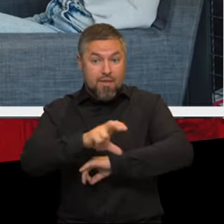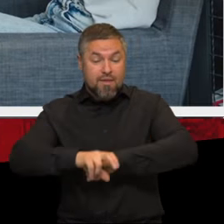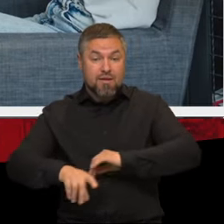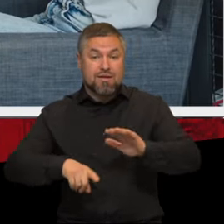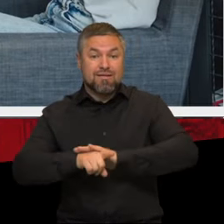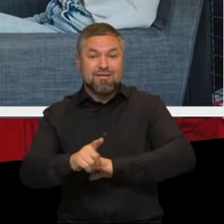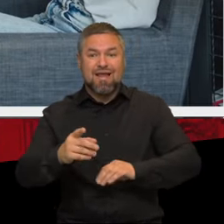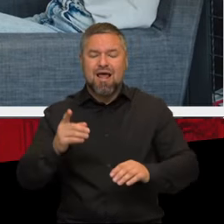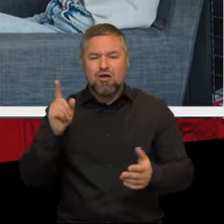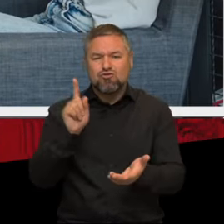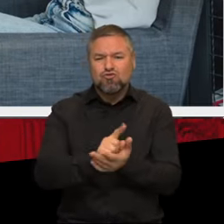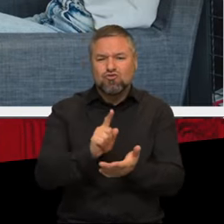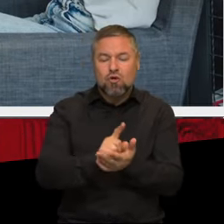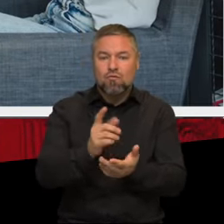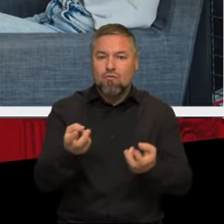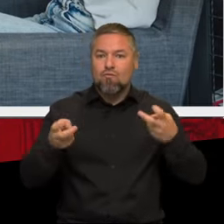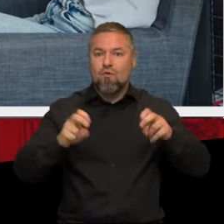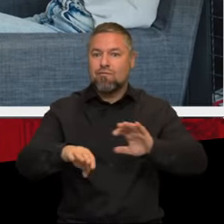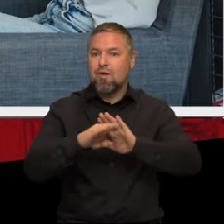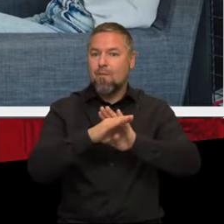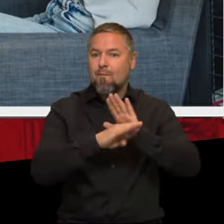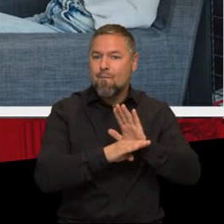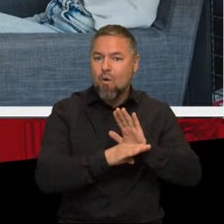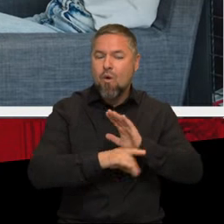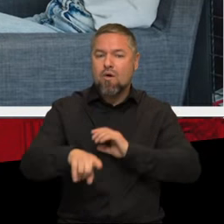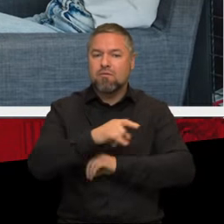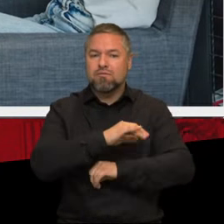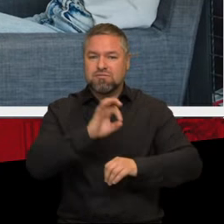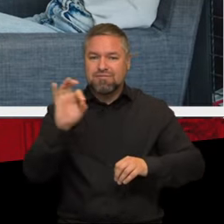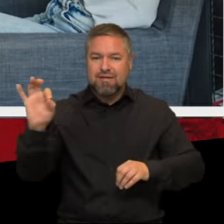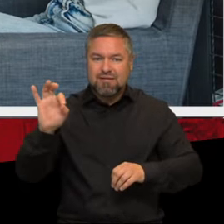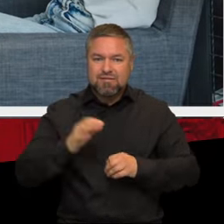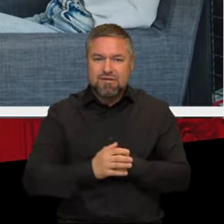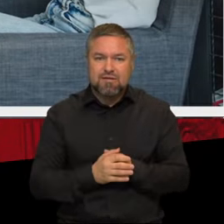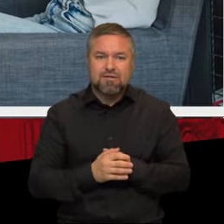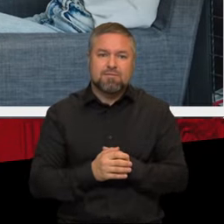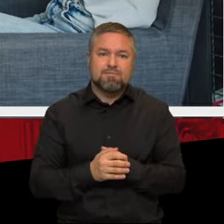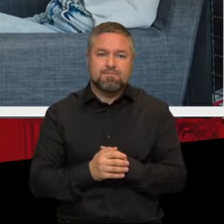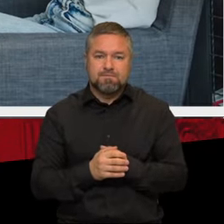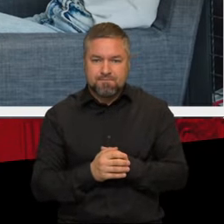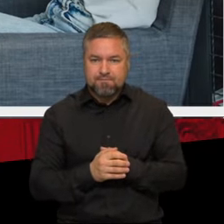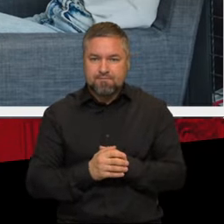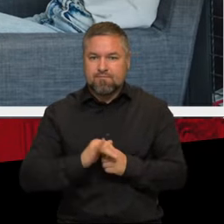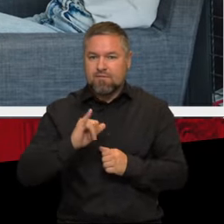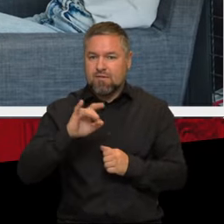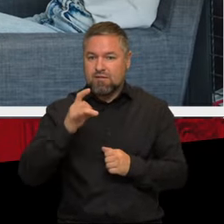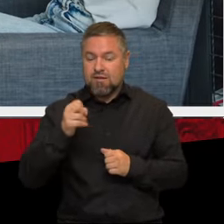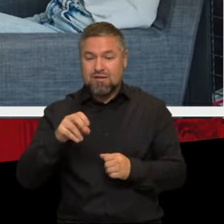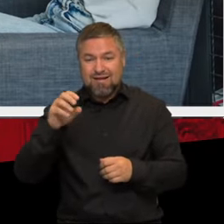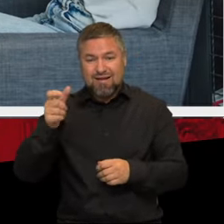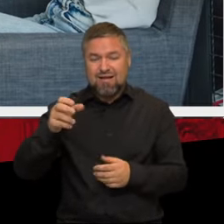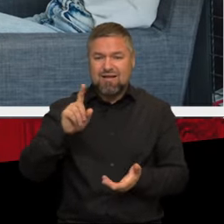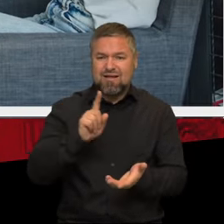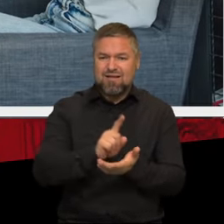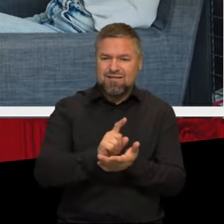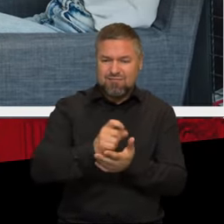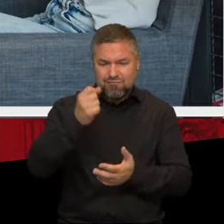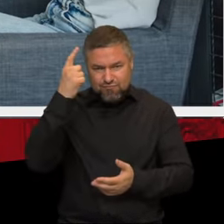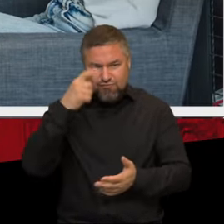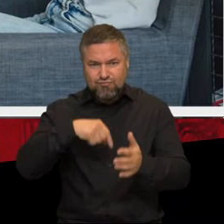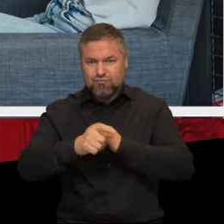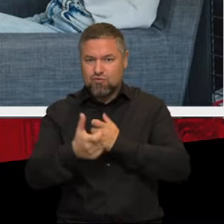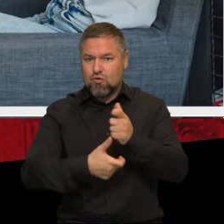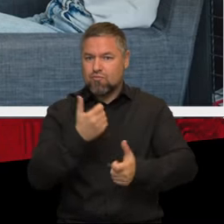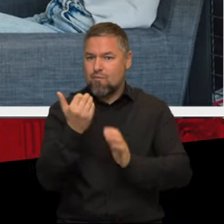dla utalentowanych powstał program E-Square Top Excellence in Engineering – Talents in Research with